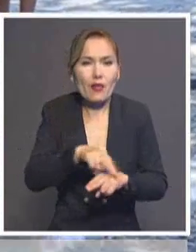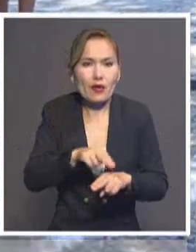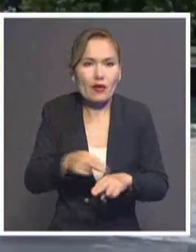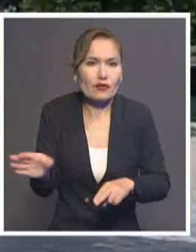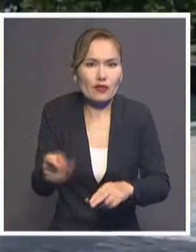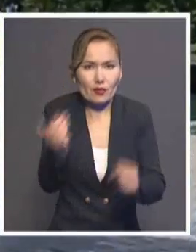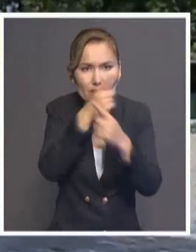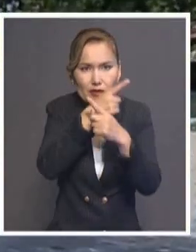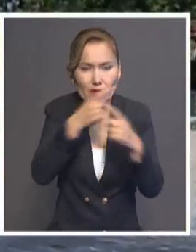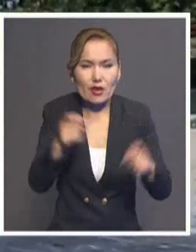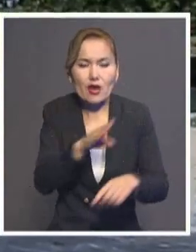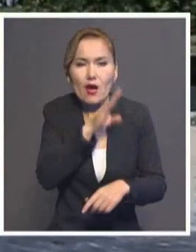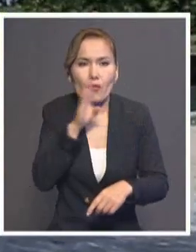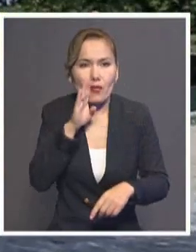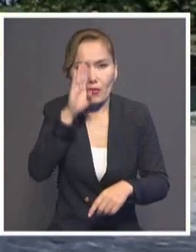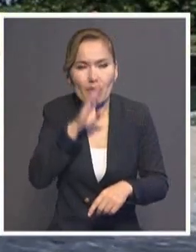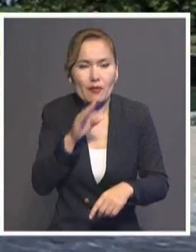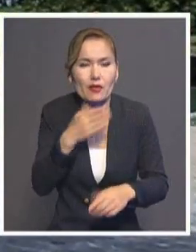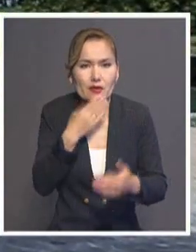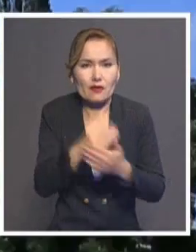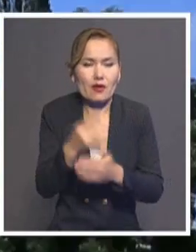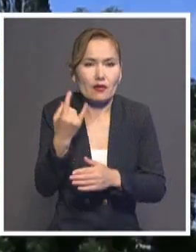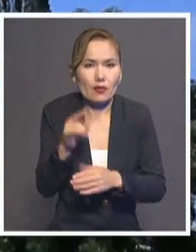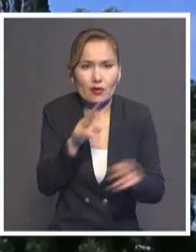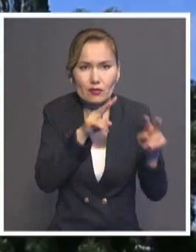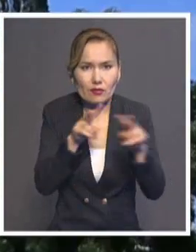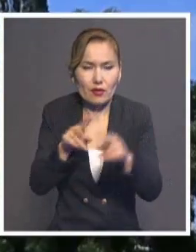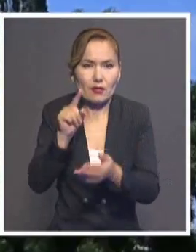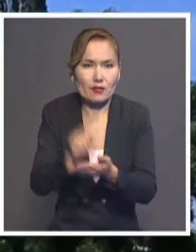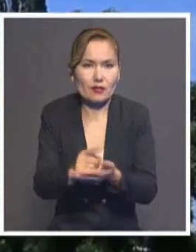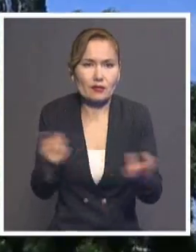құзырлы орган өкілдері. Қуаныш Қанатұлы, Самат Оразалин, Қазақстанның құтқарнасы, Алматы облысы.